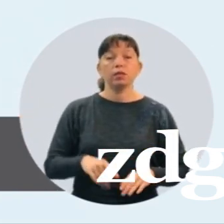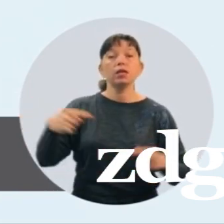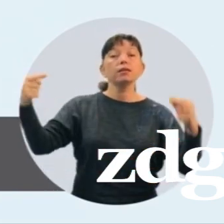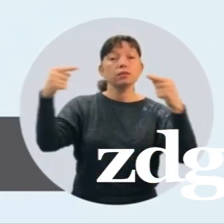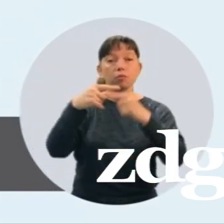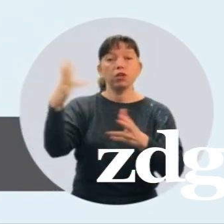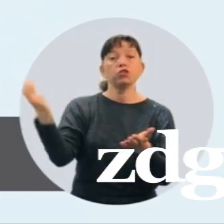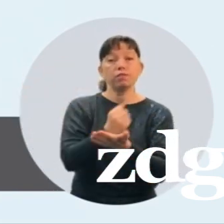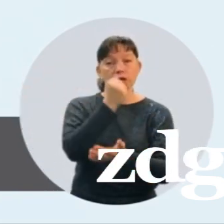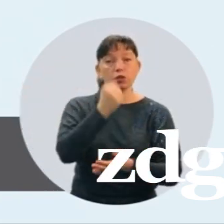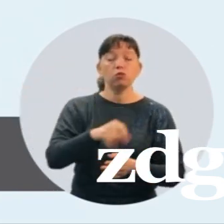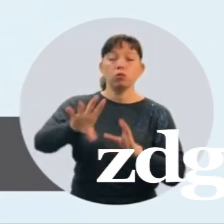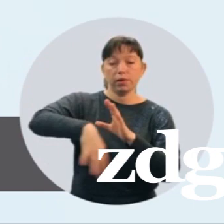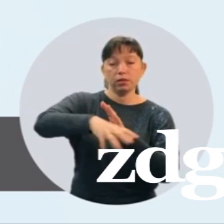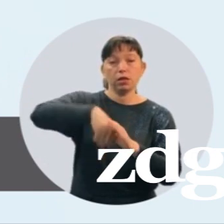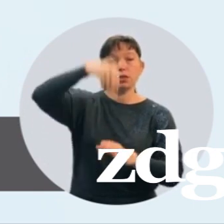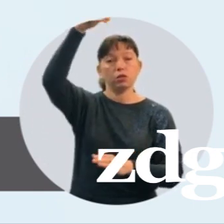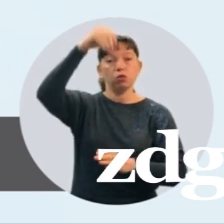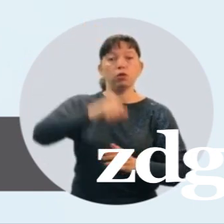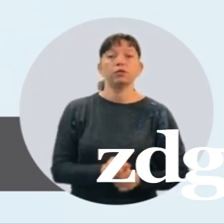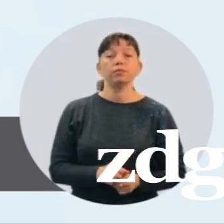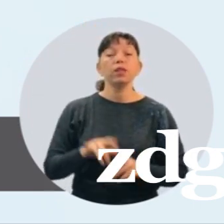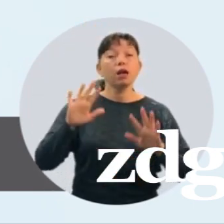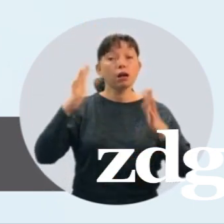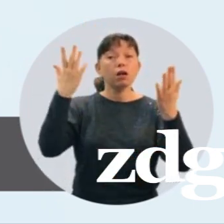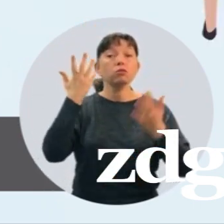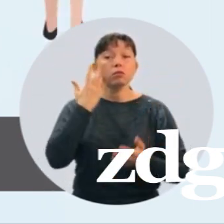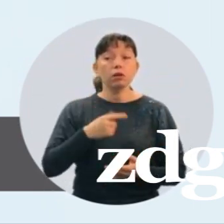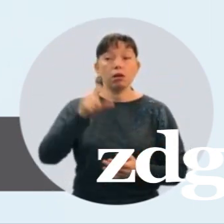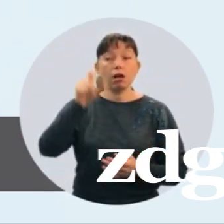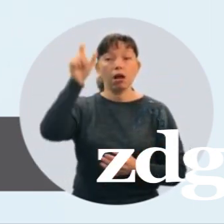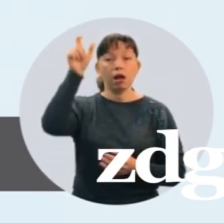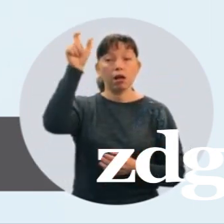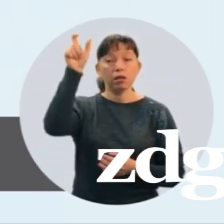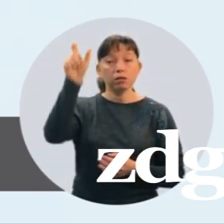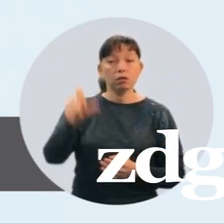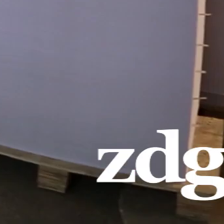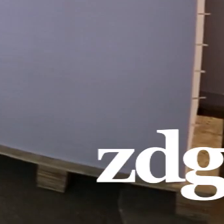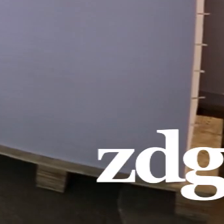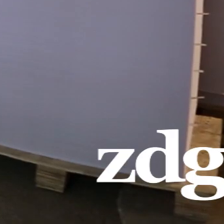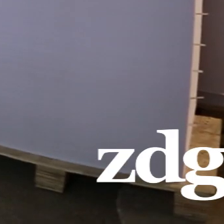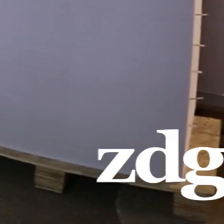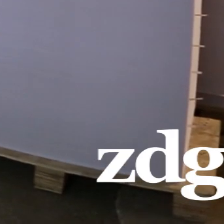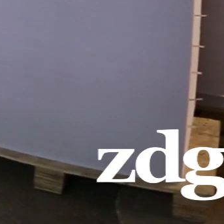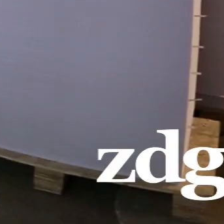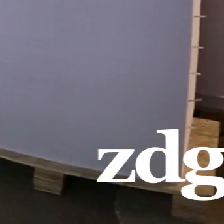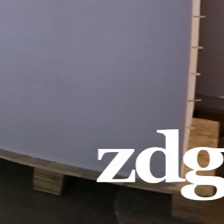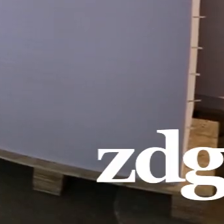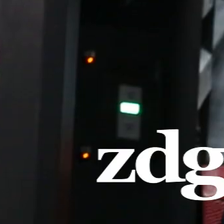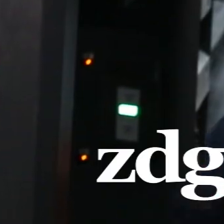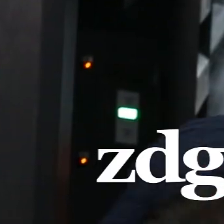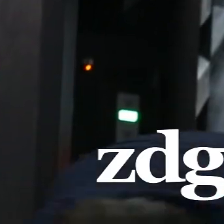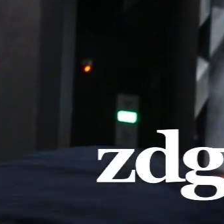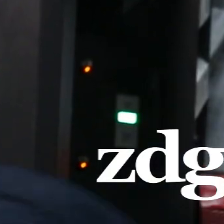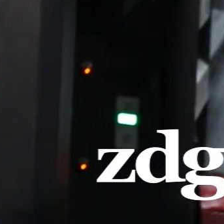număr egal de voturi, Consiliul Electoral de Circumscripție va stabili învingătorul prin tragere la sorți.